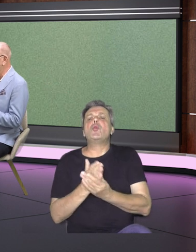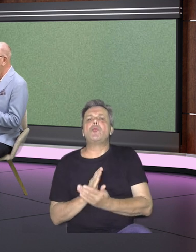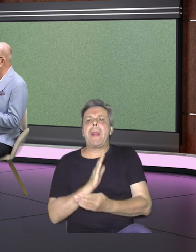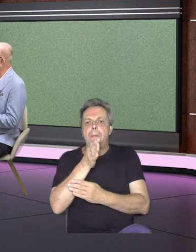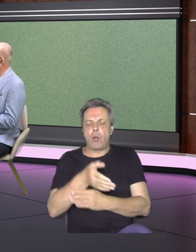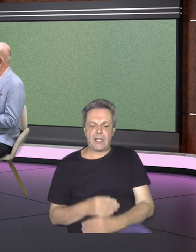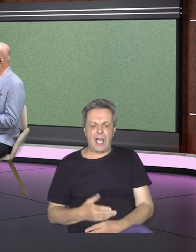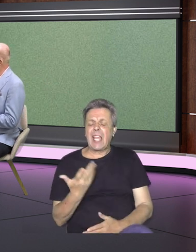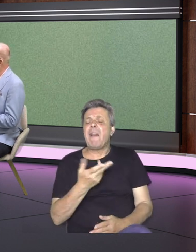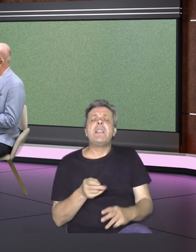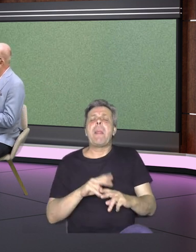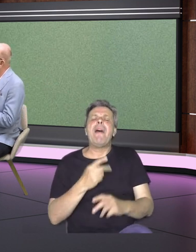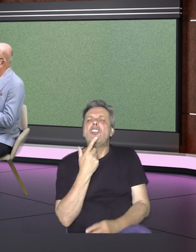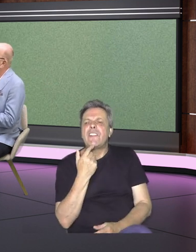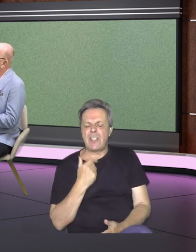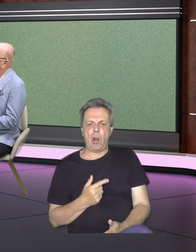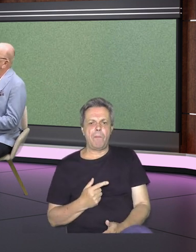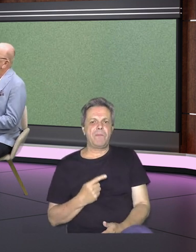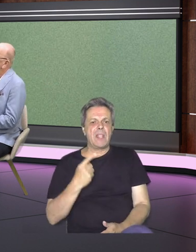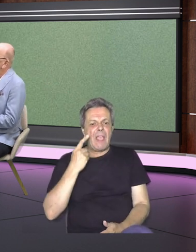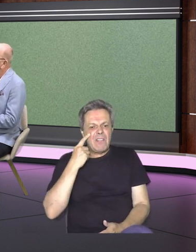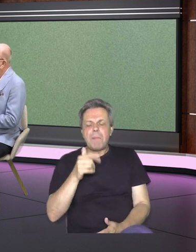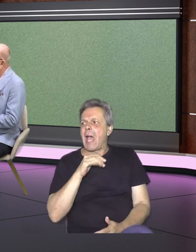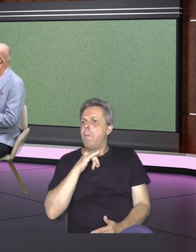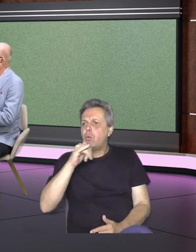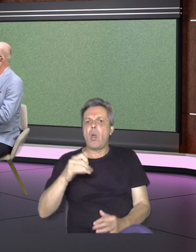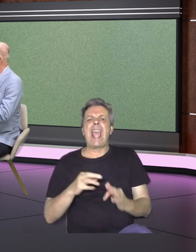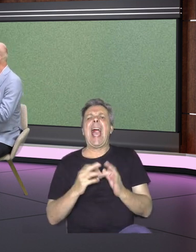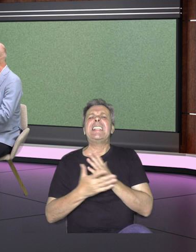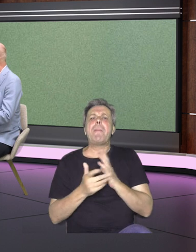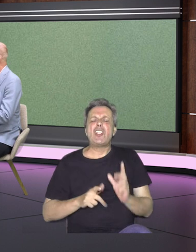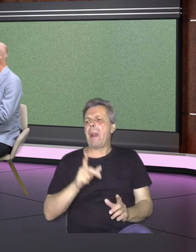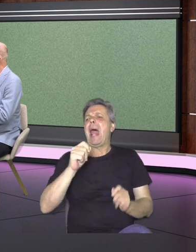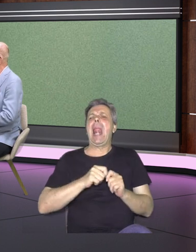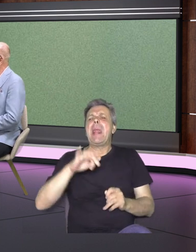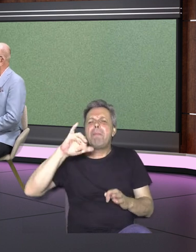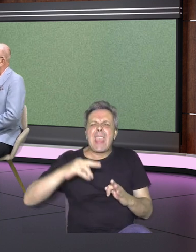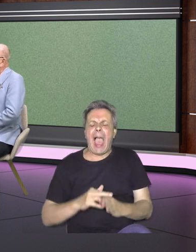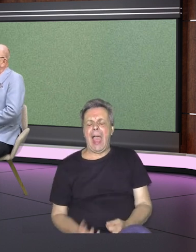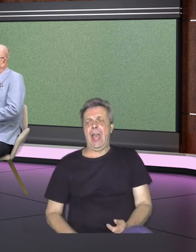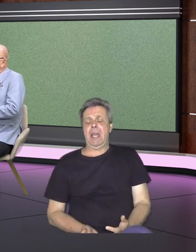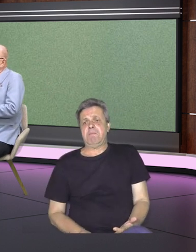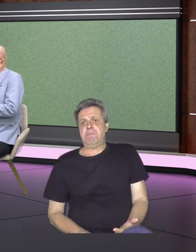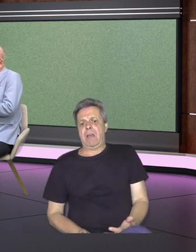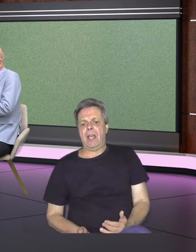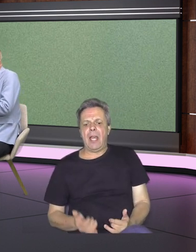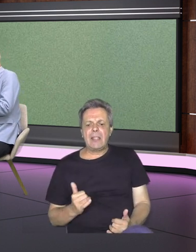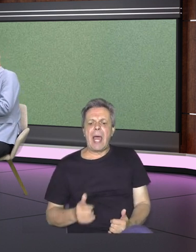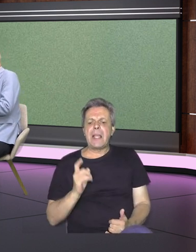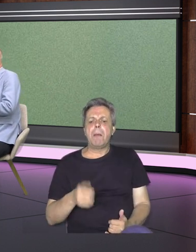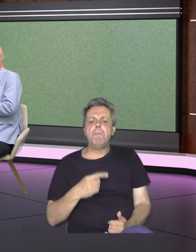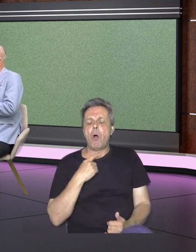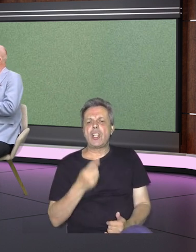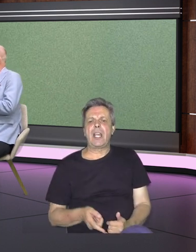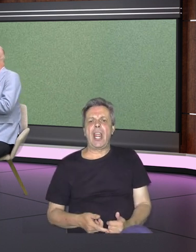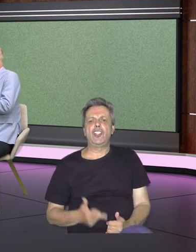posjeta. Gdje vam se svidjelo? Vidim da češće idete Azerbejdžan, išli ste u Libiju i tako dalje. Danas